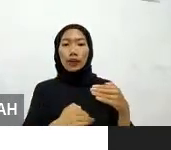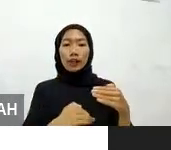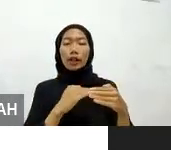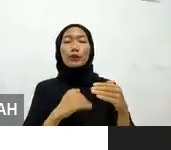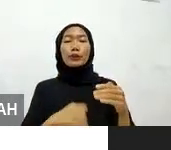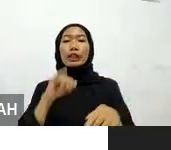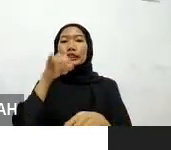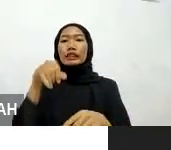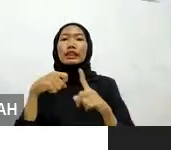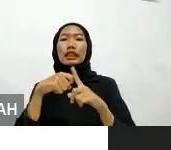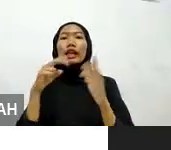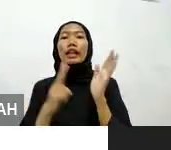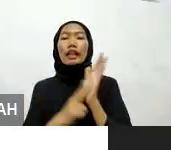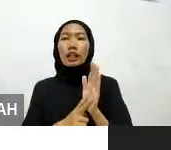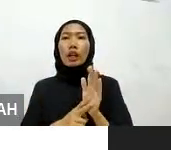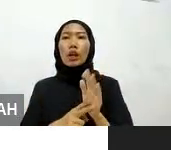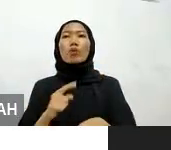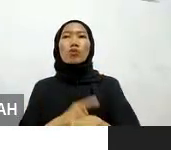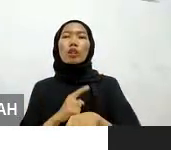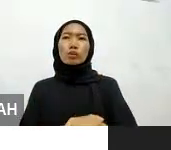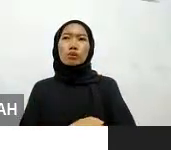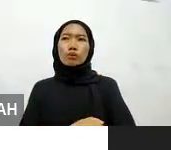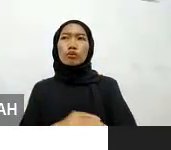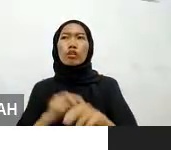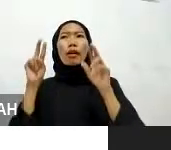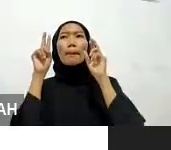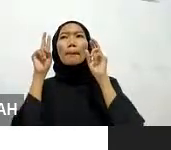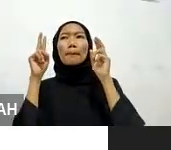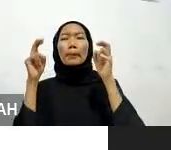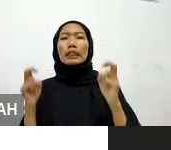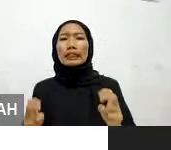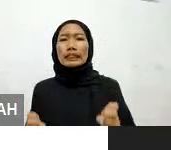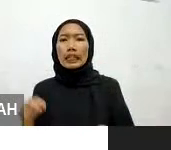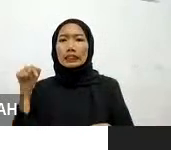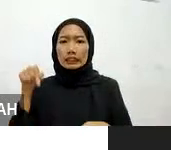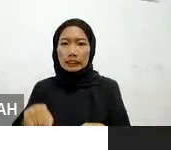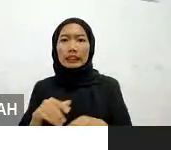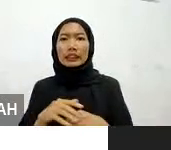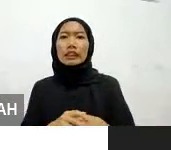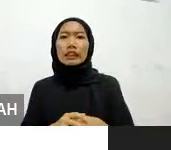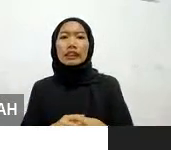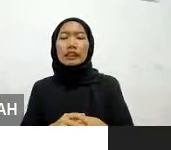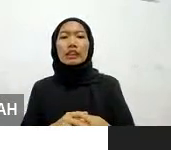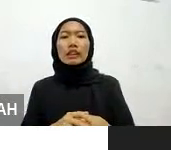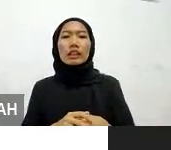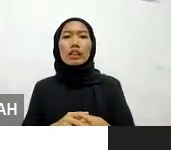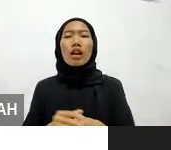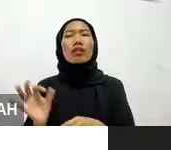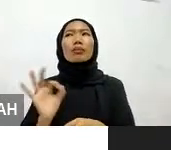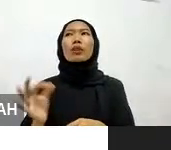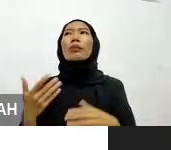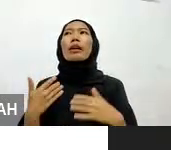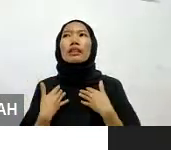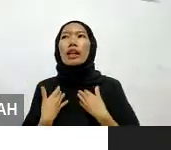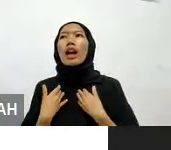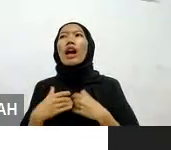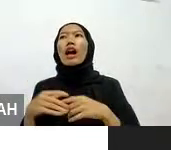ini dilakukan gitu ya, banyak hal yang belum sensitif sama sekali yang menunjukkan advokasi